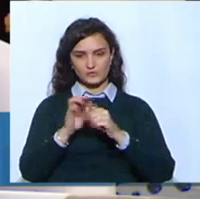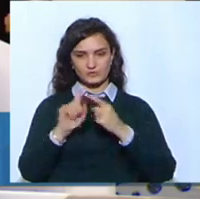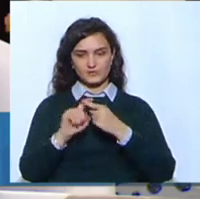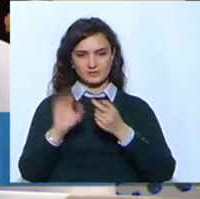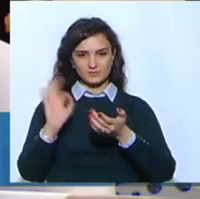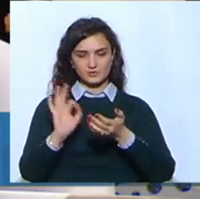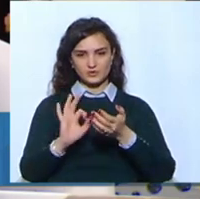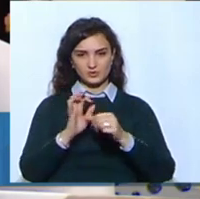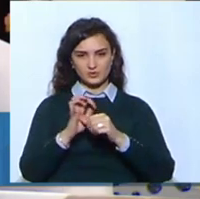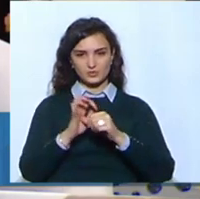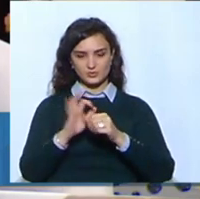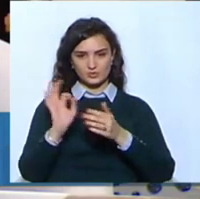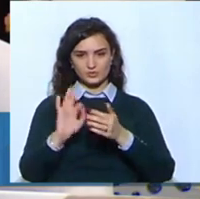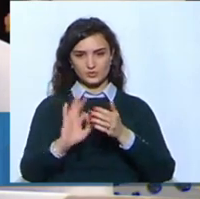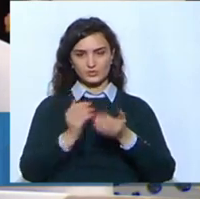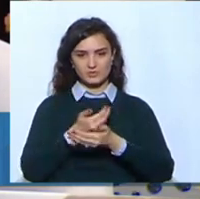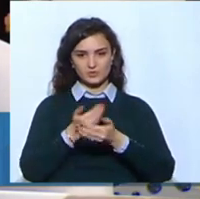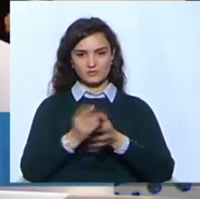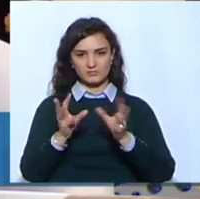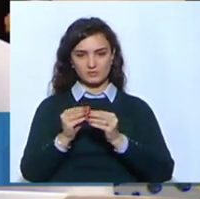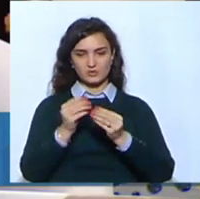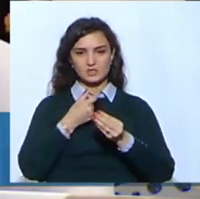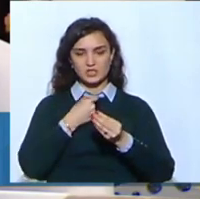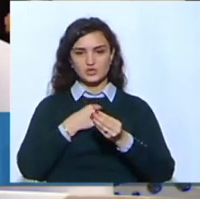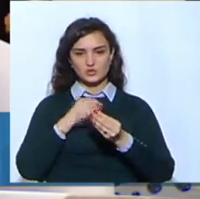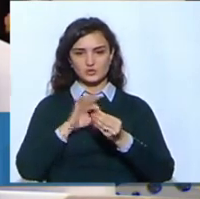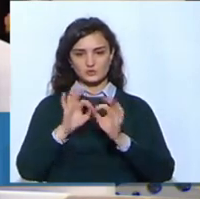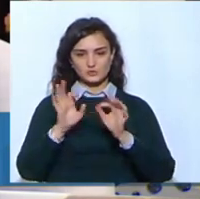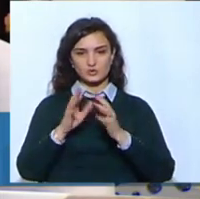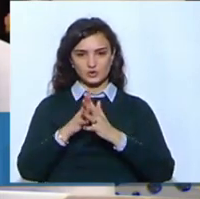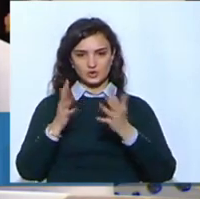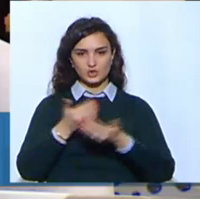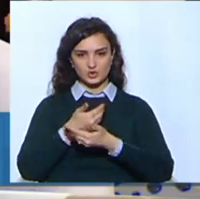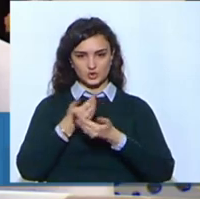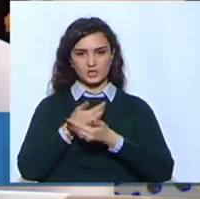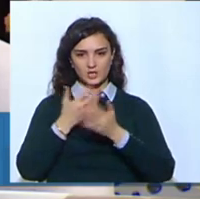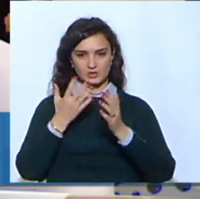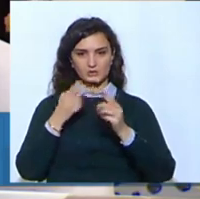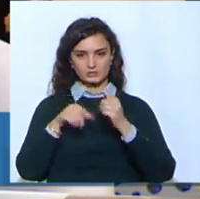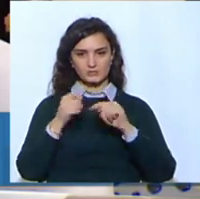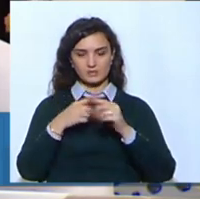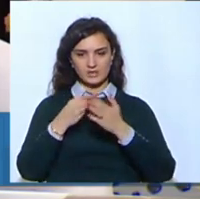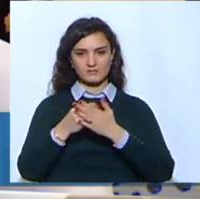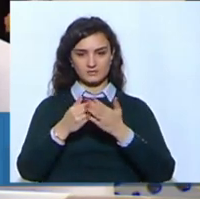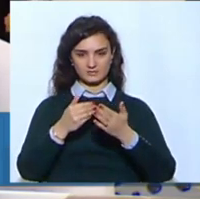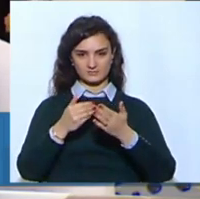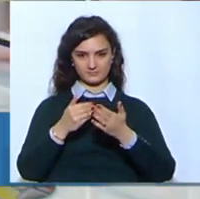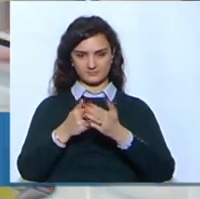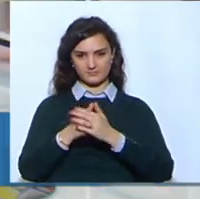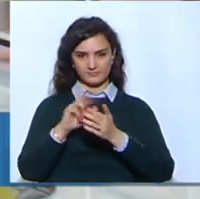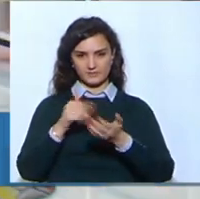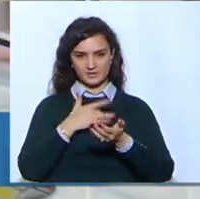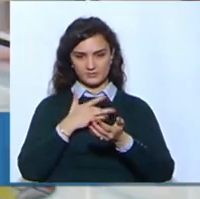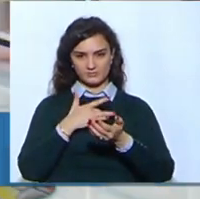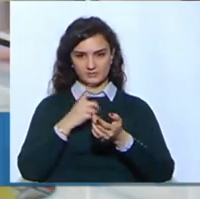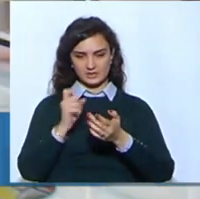ინფექციები ხშირად მაცხოვრებელი, ანუ საშორო განვიხილოთ, საშოც ერთი დიდი ცოცხალი ორგანიზმია, რომელსაც თავისი მაცხოვრებლები ყავს და